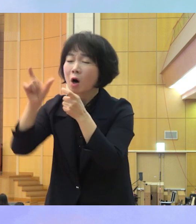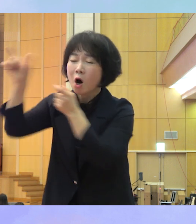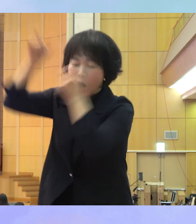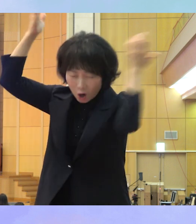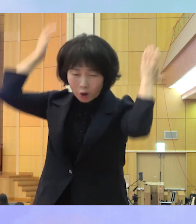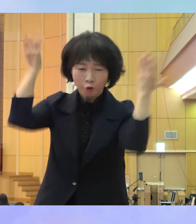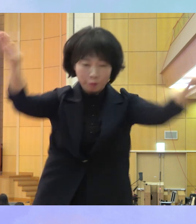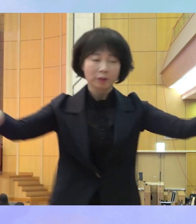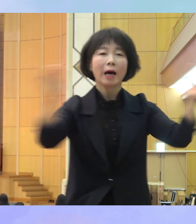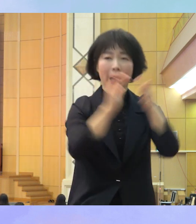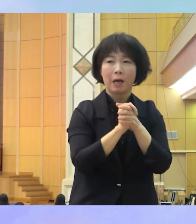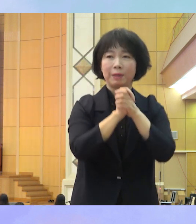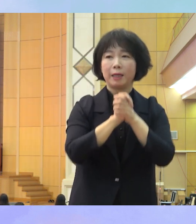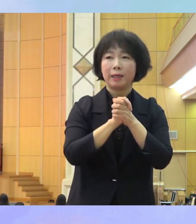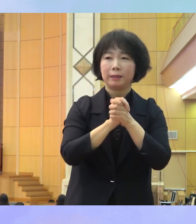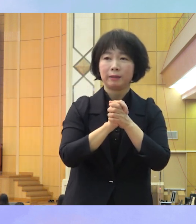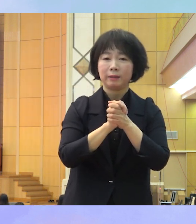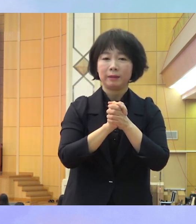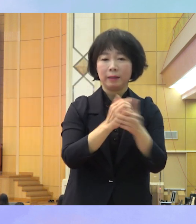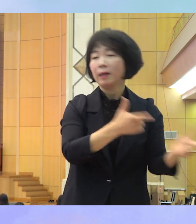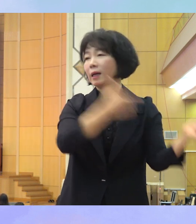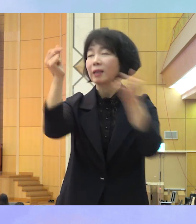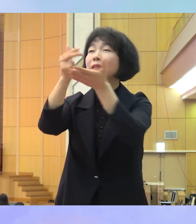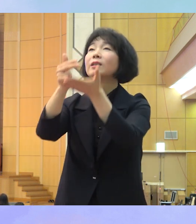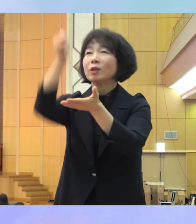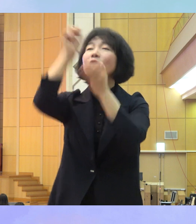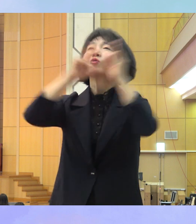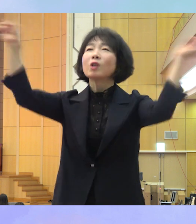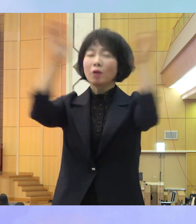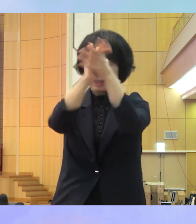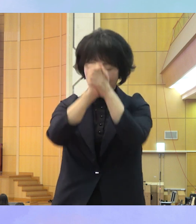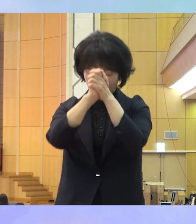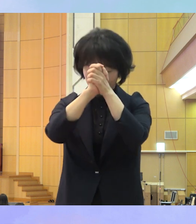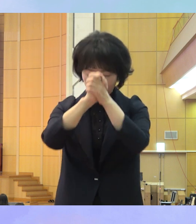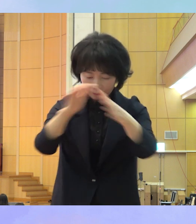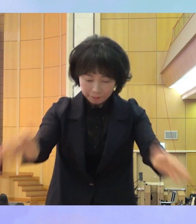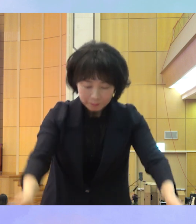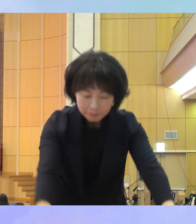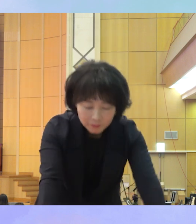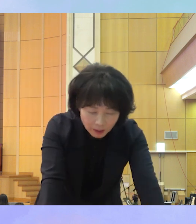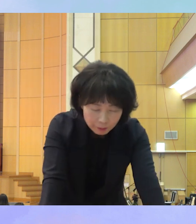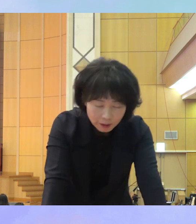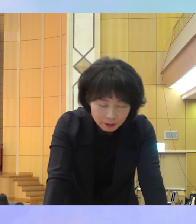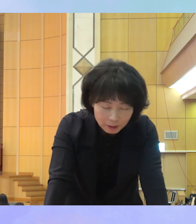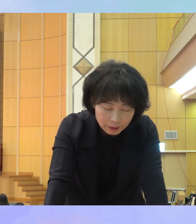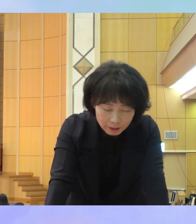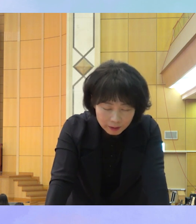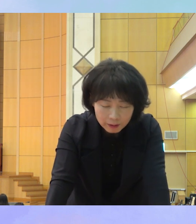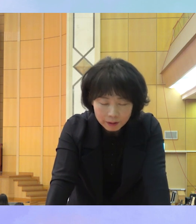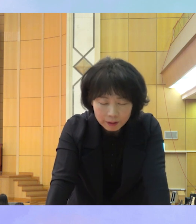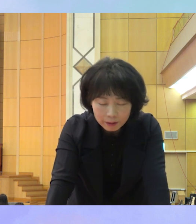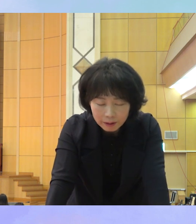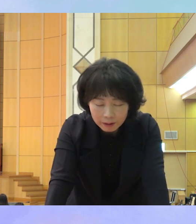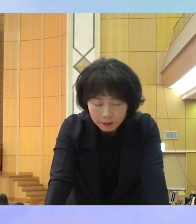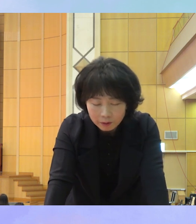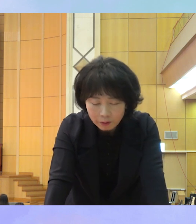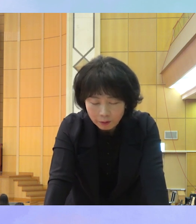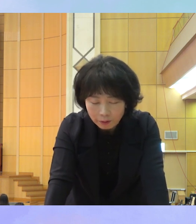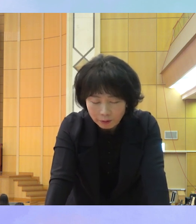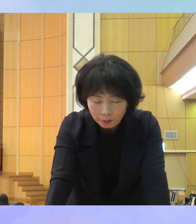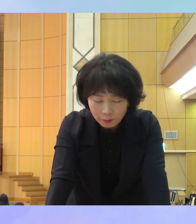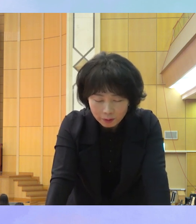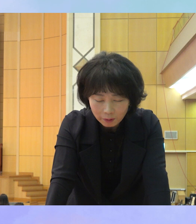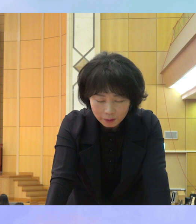있기를 원합니다. 다 같이 주여 한 몸으로 기도합니다. 주여, 살아계신 하나님 아버지, 은혜와 사랑을